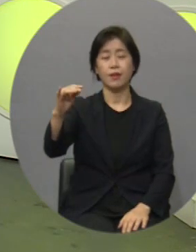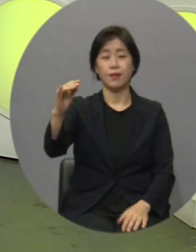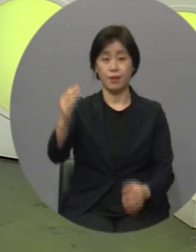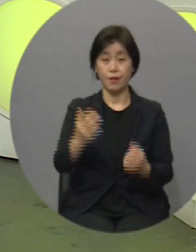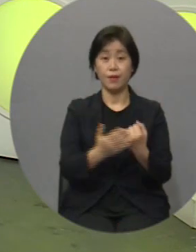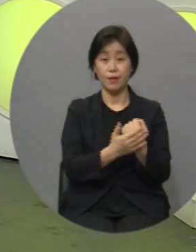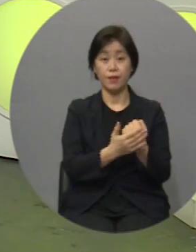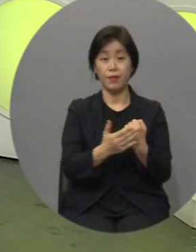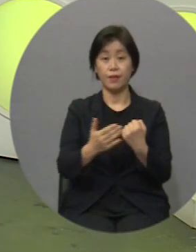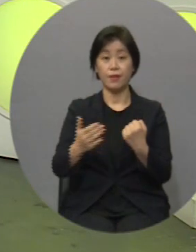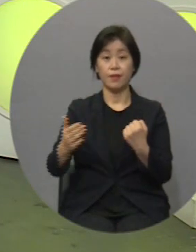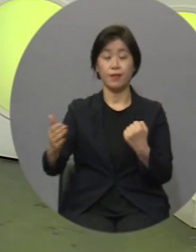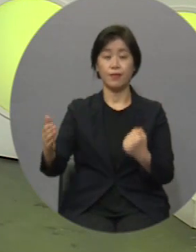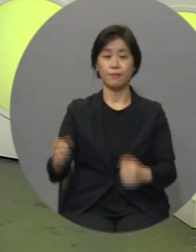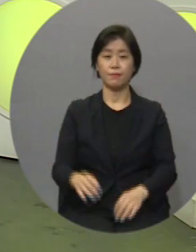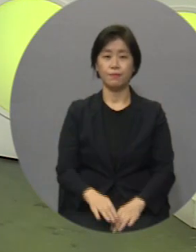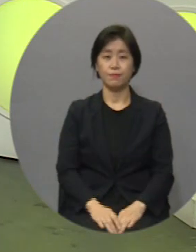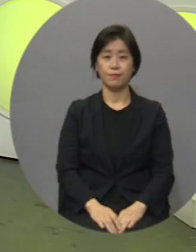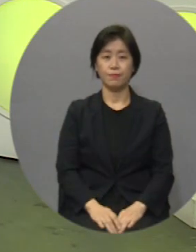그리워서